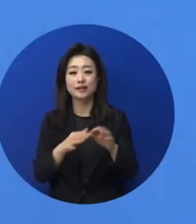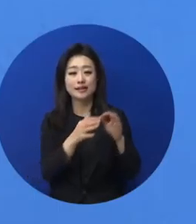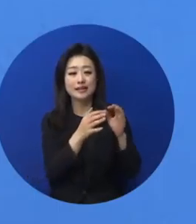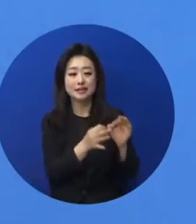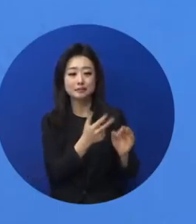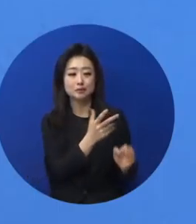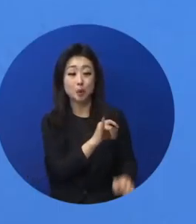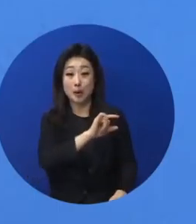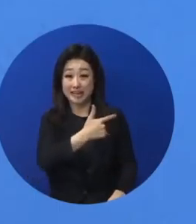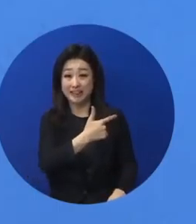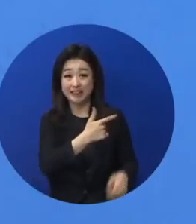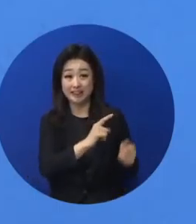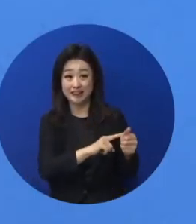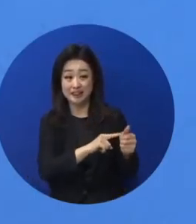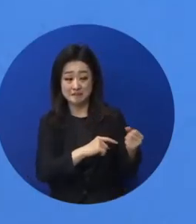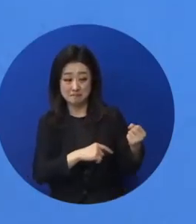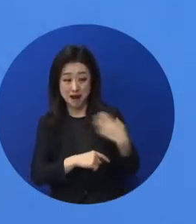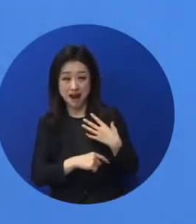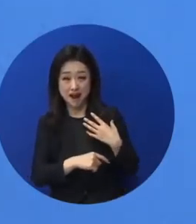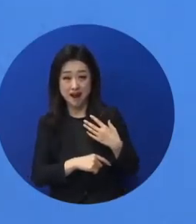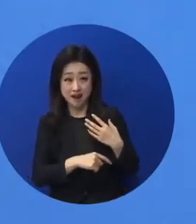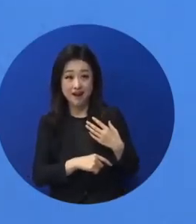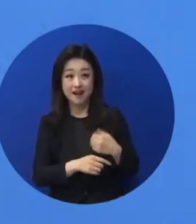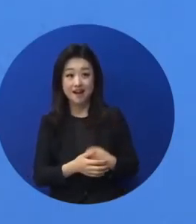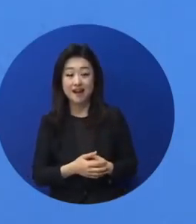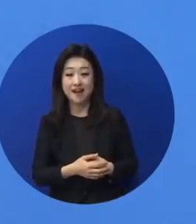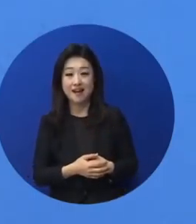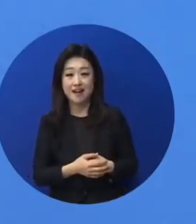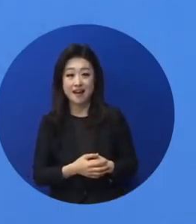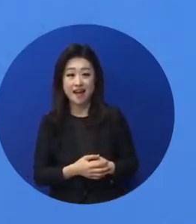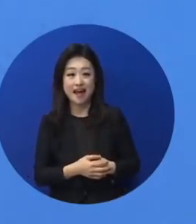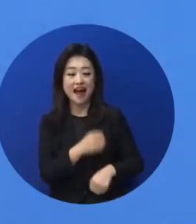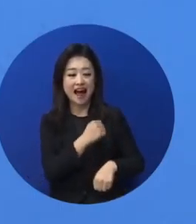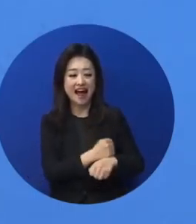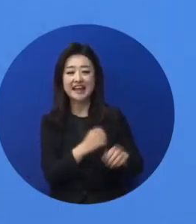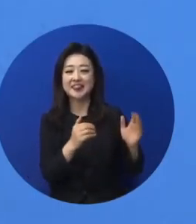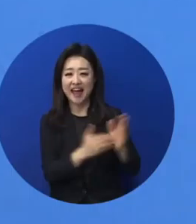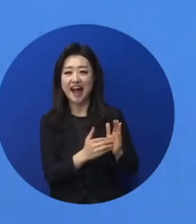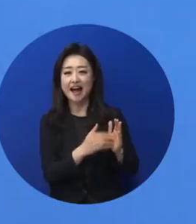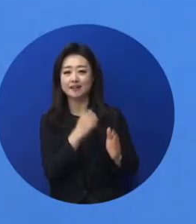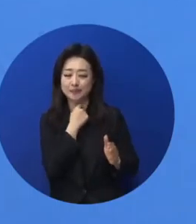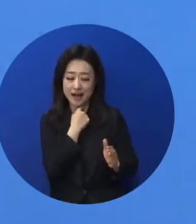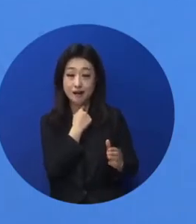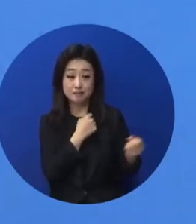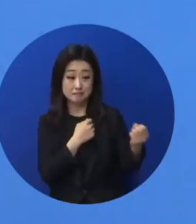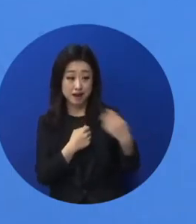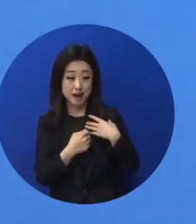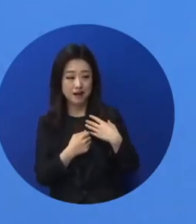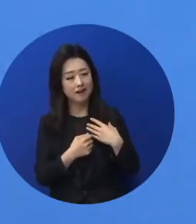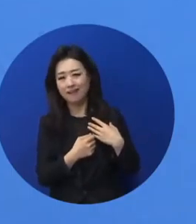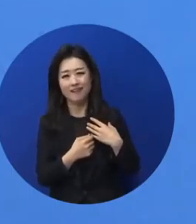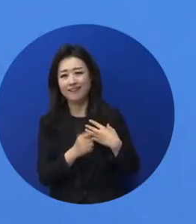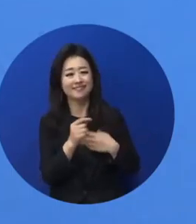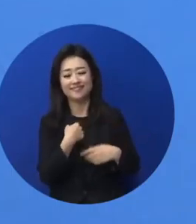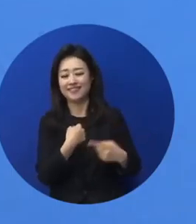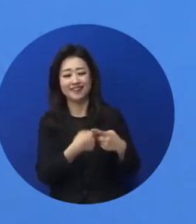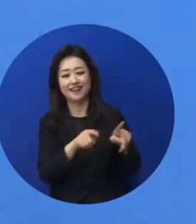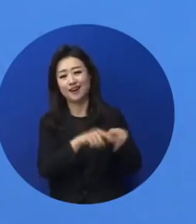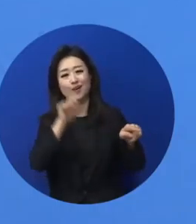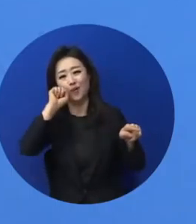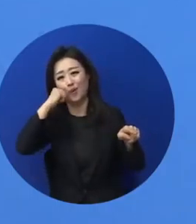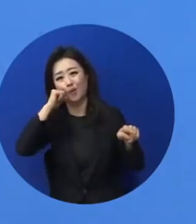부산에 와서 하겠다고 하셨죠. 밥숟가락에 차려진 밥상에 밥숟가락 놓는 겁니까? 저는